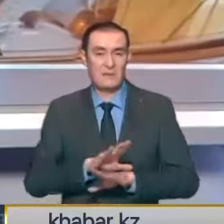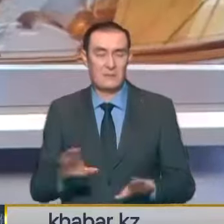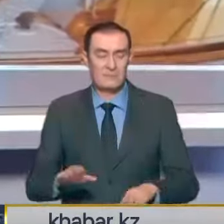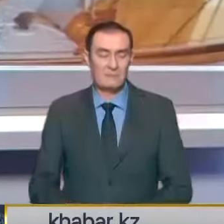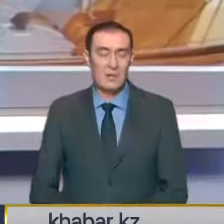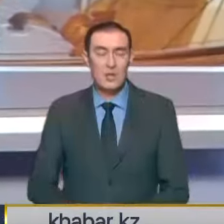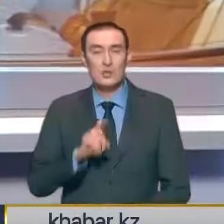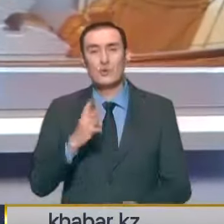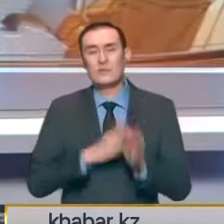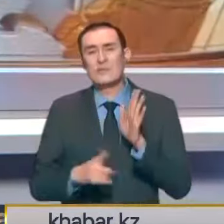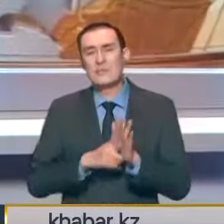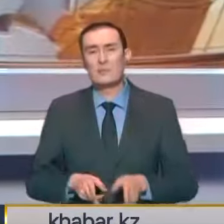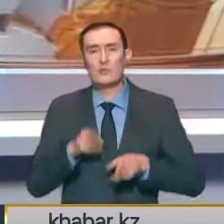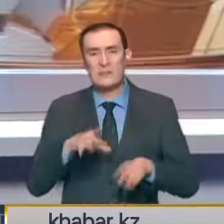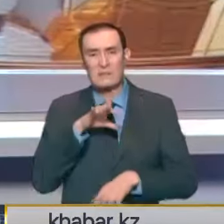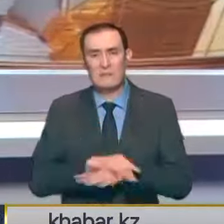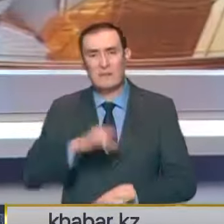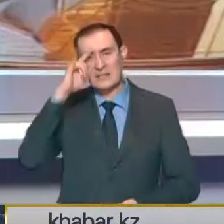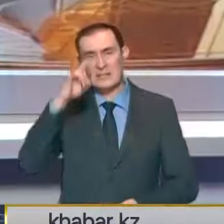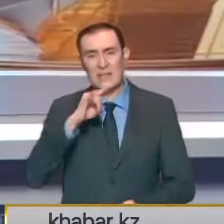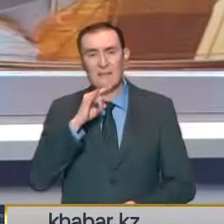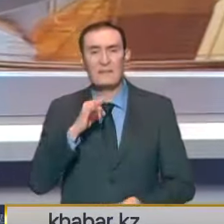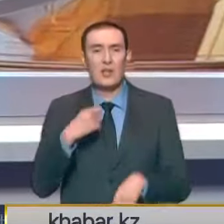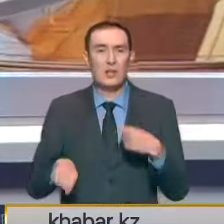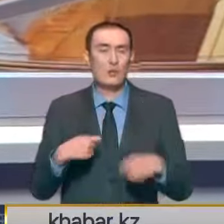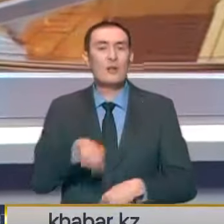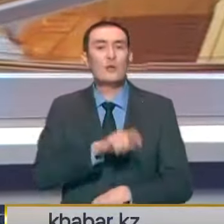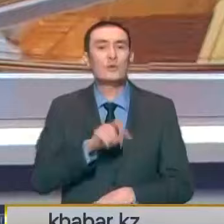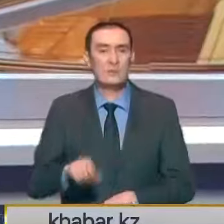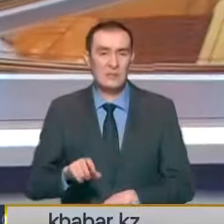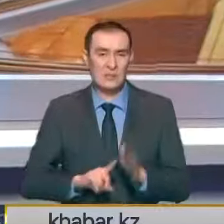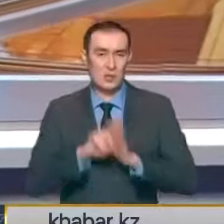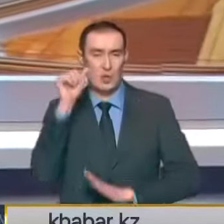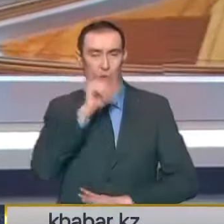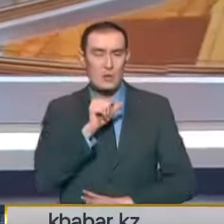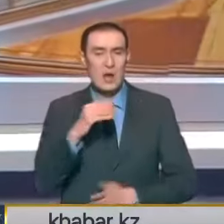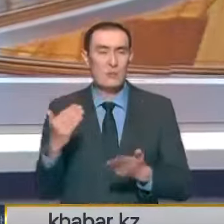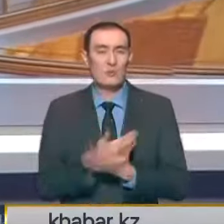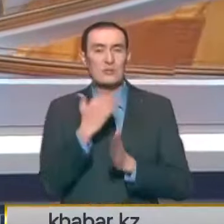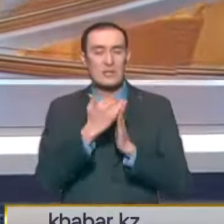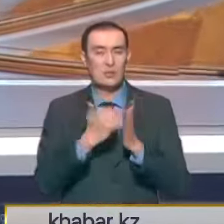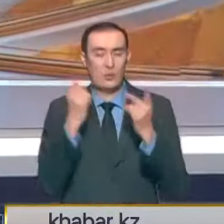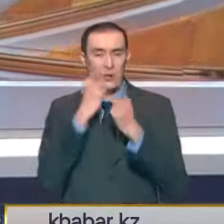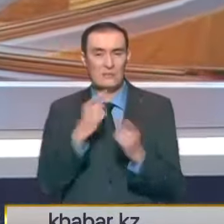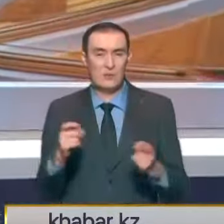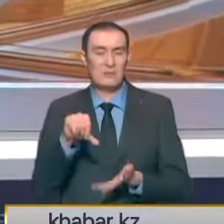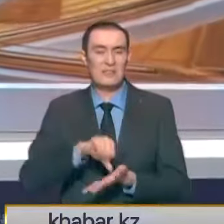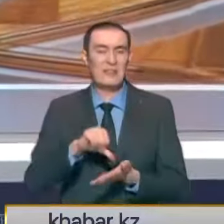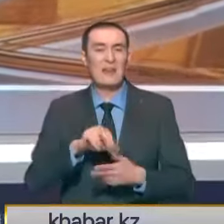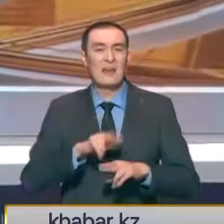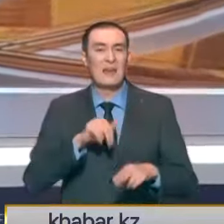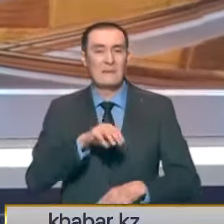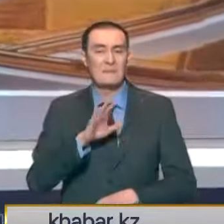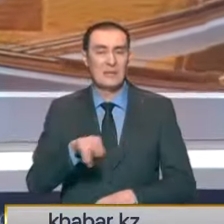Тем временем 197 преступлений зафиксировали в Казахстане в сфере торговли людьми с начала этого года. Обновленную статистику озвучили сегодня представители